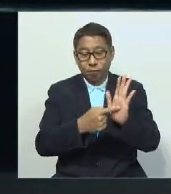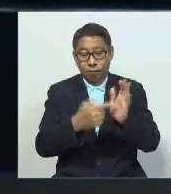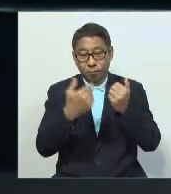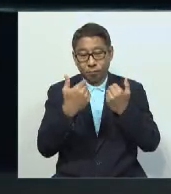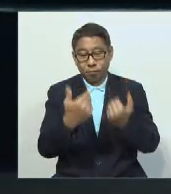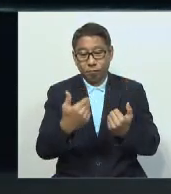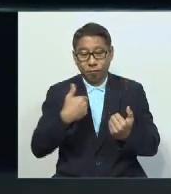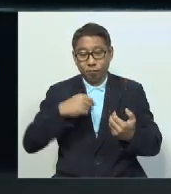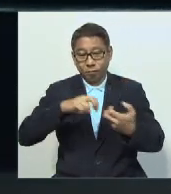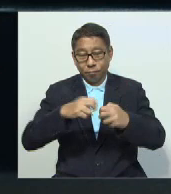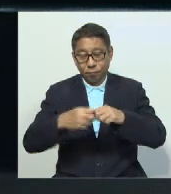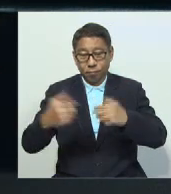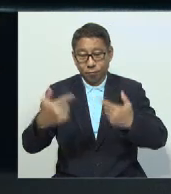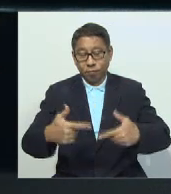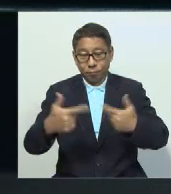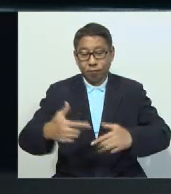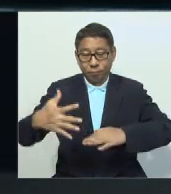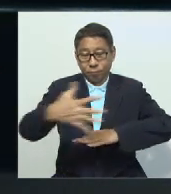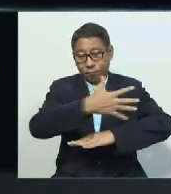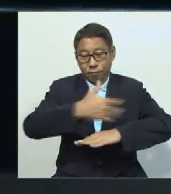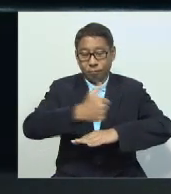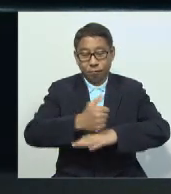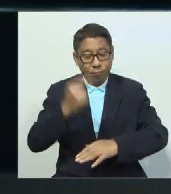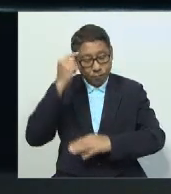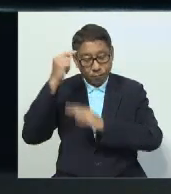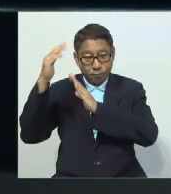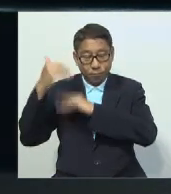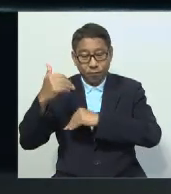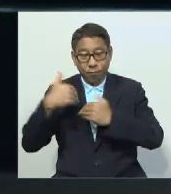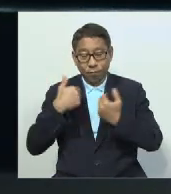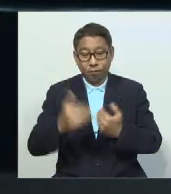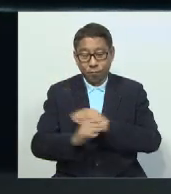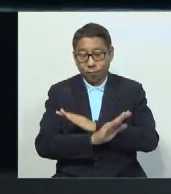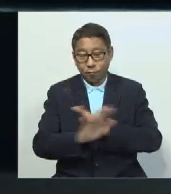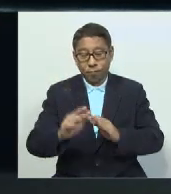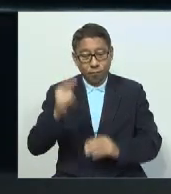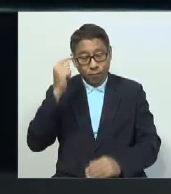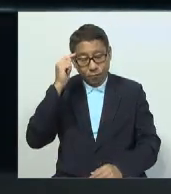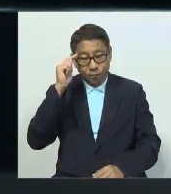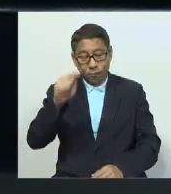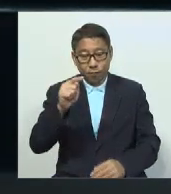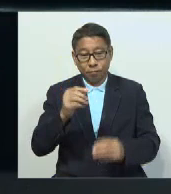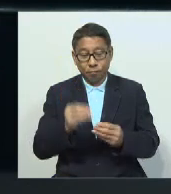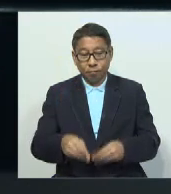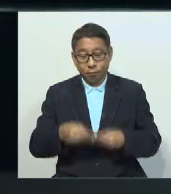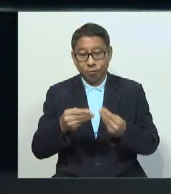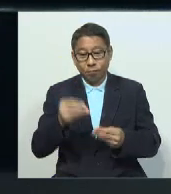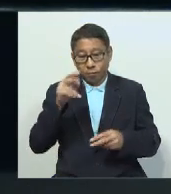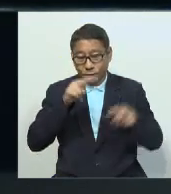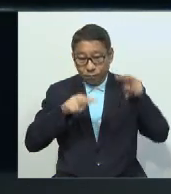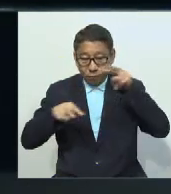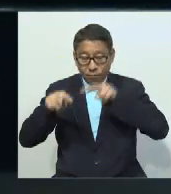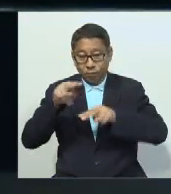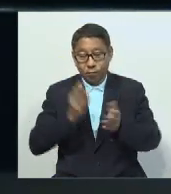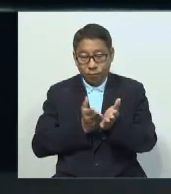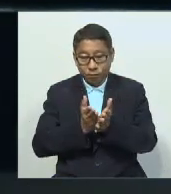เหมือนเป็นฝักฝ่ายทางการเมืองและมุ่งหวังผลประโยชน์ทางการเมืองโดยไม่คำนึงถึงหลักการพื้นฐานสำคัญของการปกครองในระบอบ